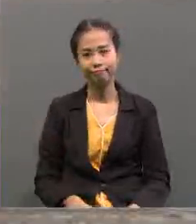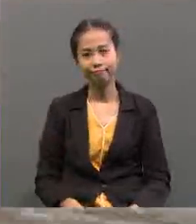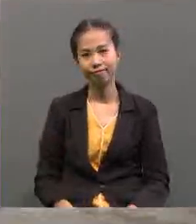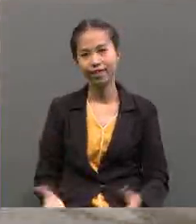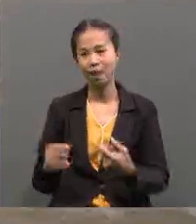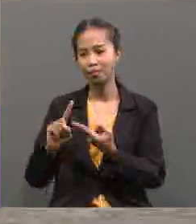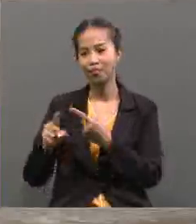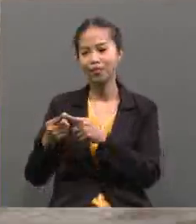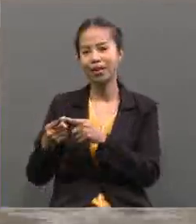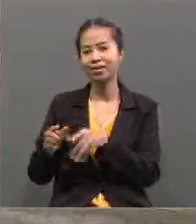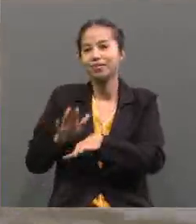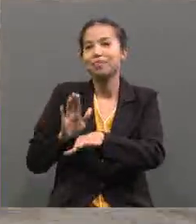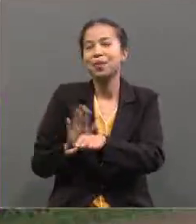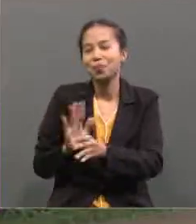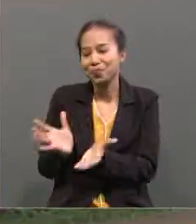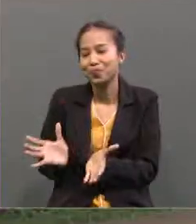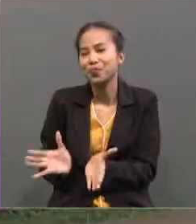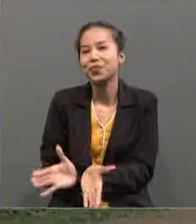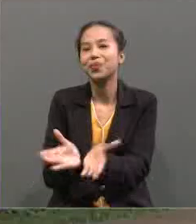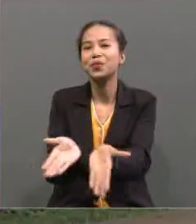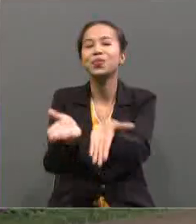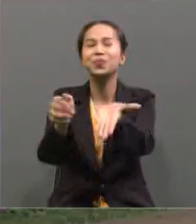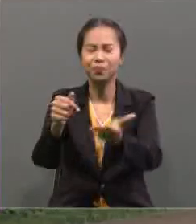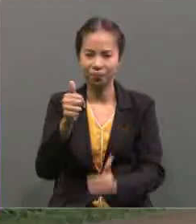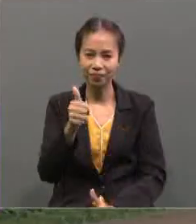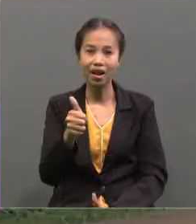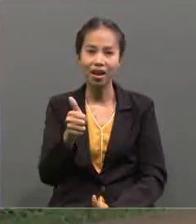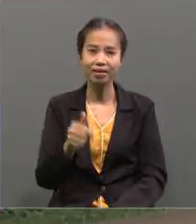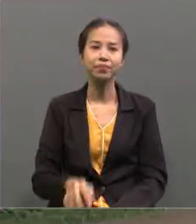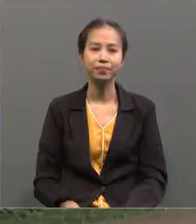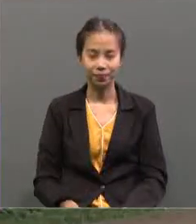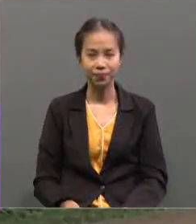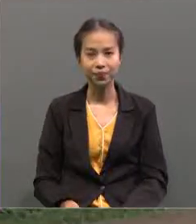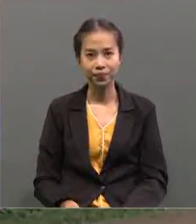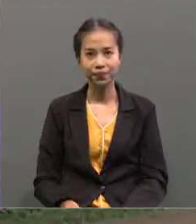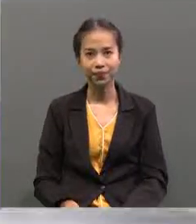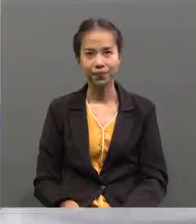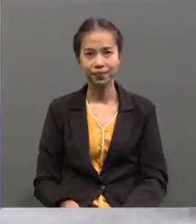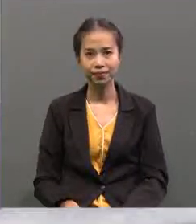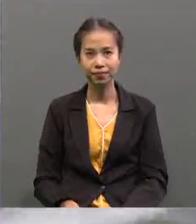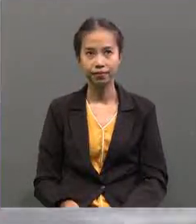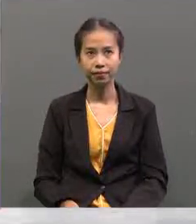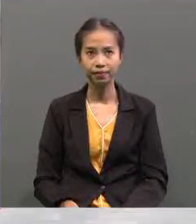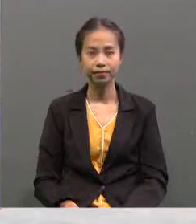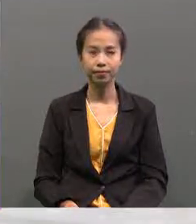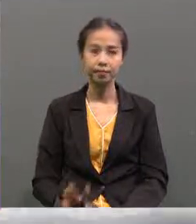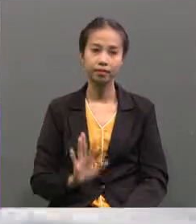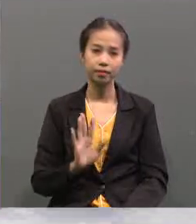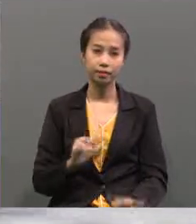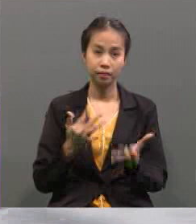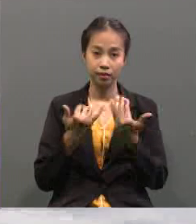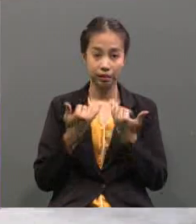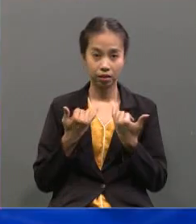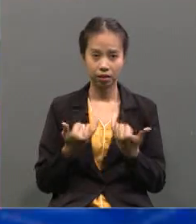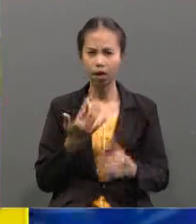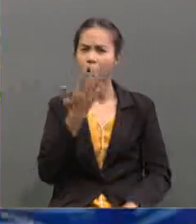มือแตะแตกันอย่างงี้ใช่มั้ยแตะศอกแล้วก็คนนี้ก็ลอยไปนะใช่คก็อธิษฐานเร่วมกันได้นั่นเองนะคะอ่ะมาดูตัวเลขกันหน่อยแล้วกัน